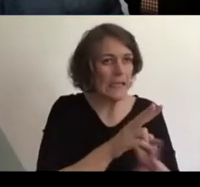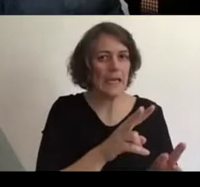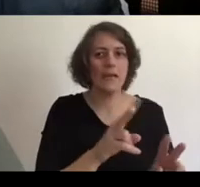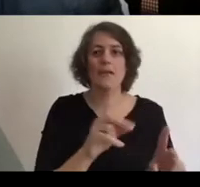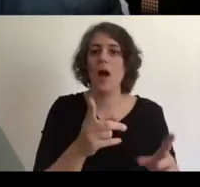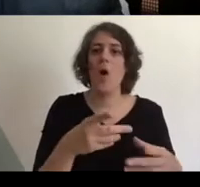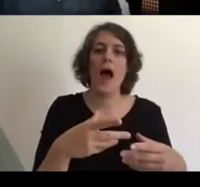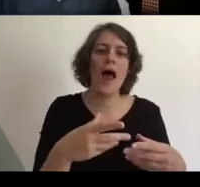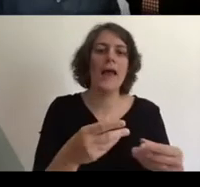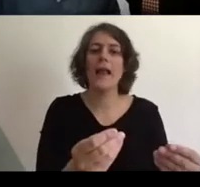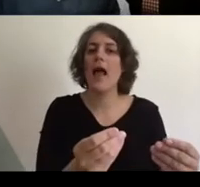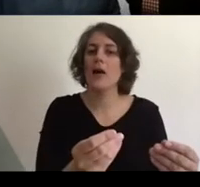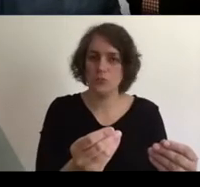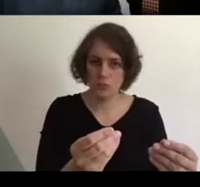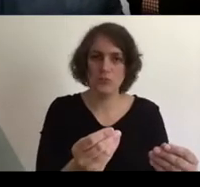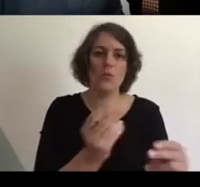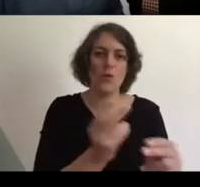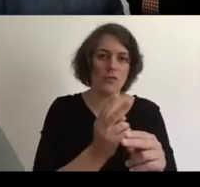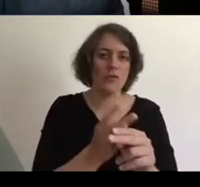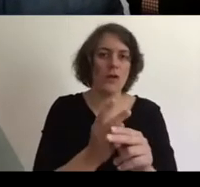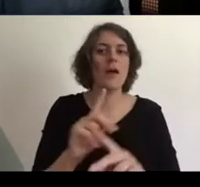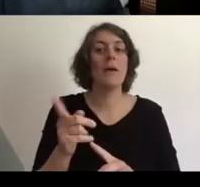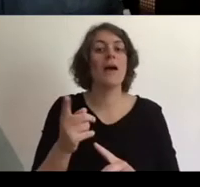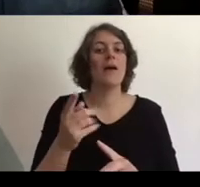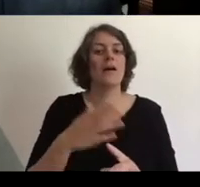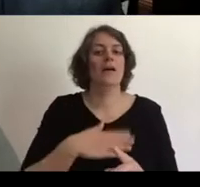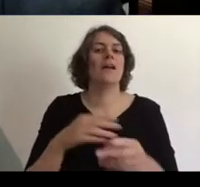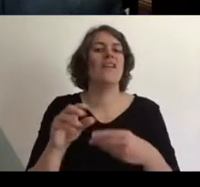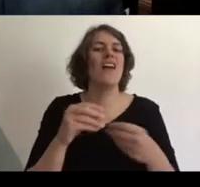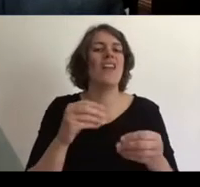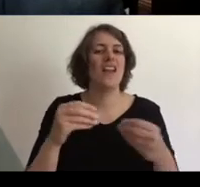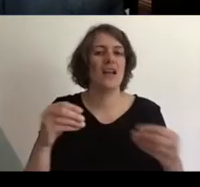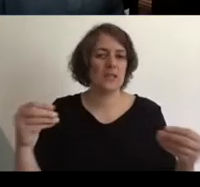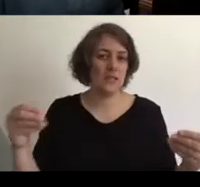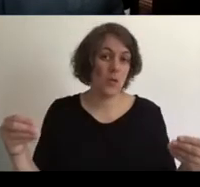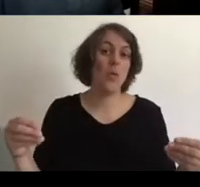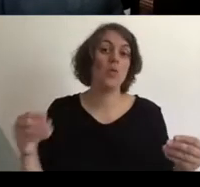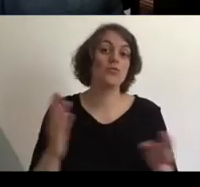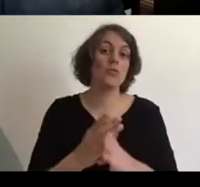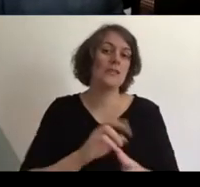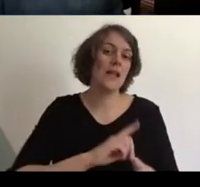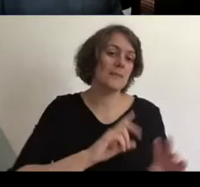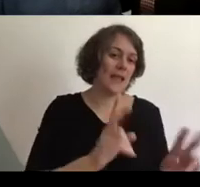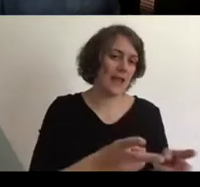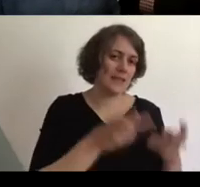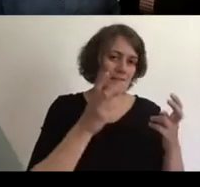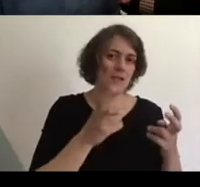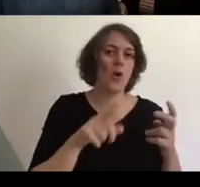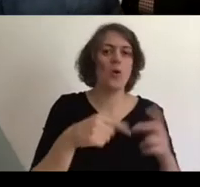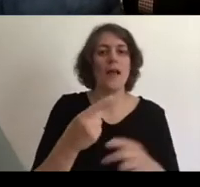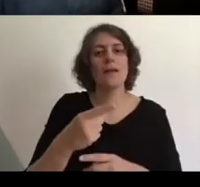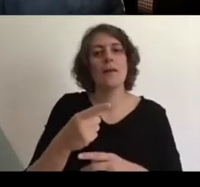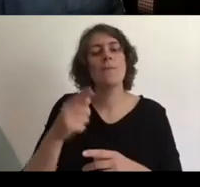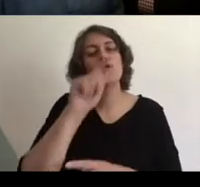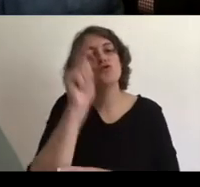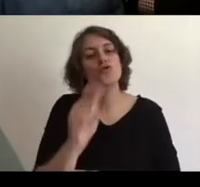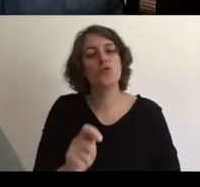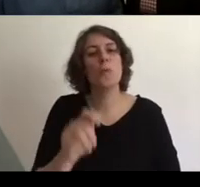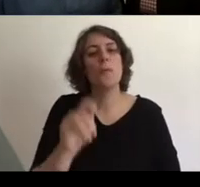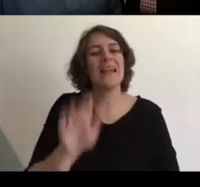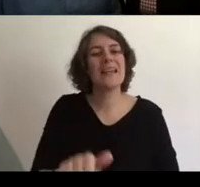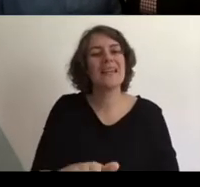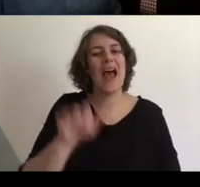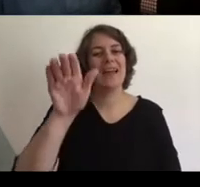nicht. Aber mit meiner Qualifikation zum Beispiel. Ich bin also Erzieher und habe dann Kindheitspädagogik studiert. Und das ist ein Studium,